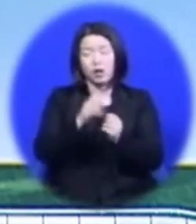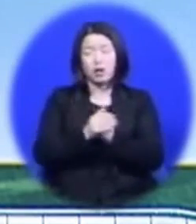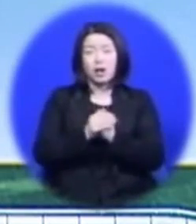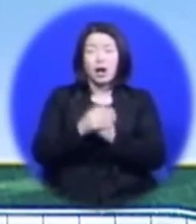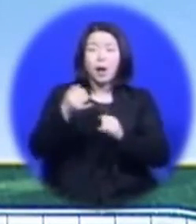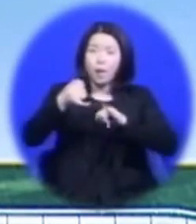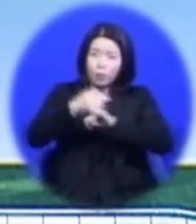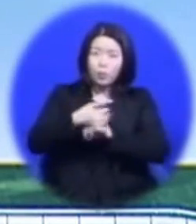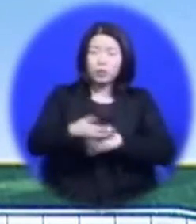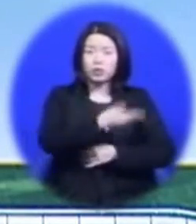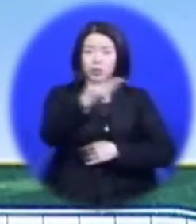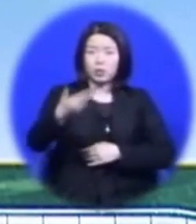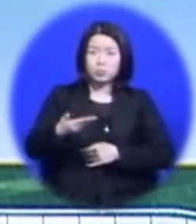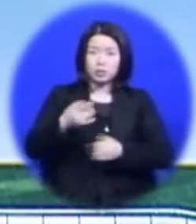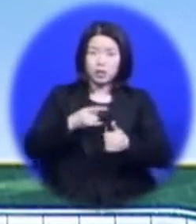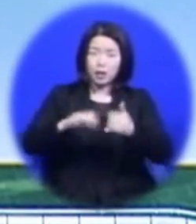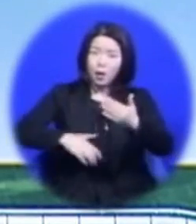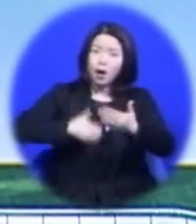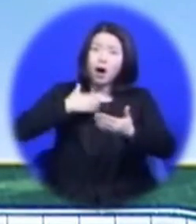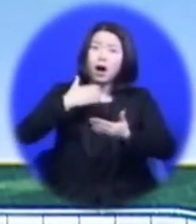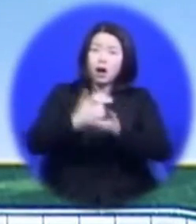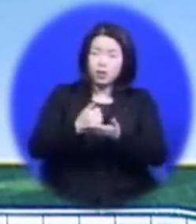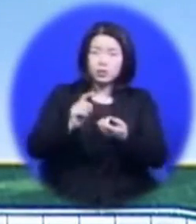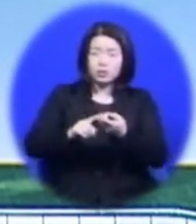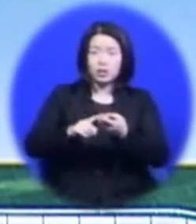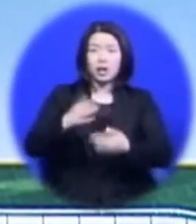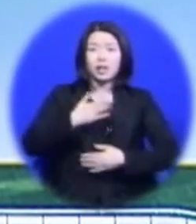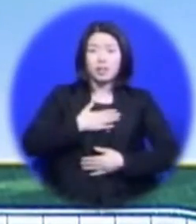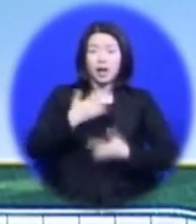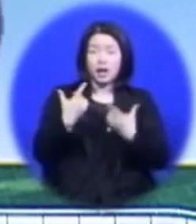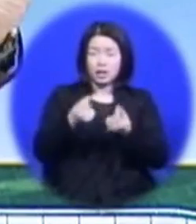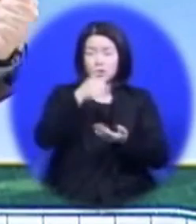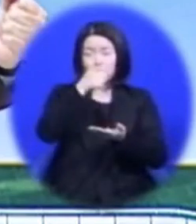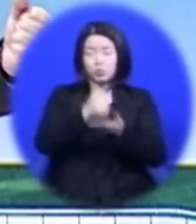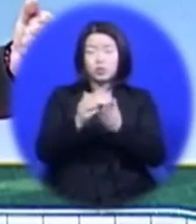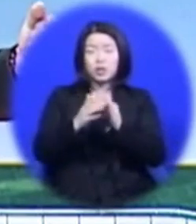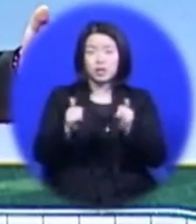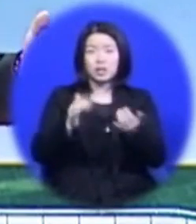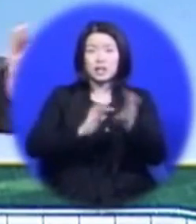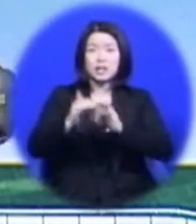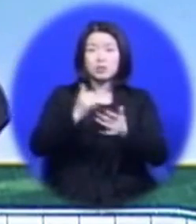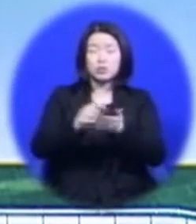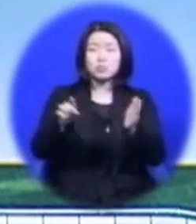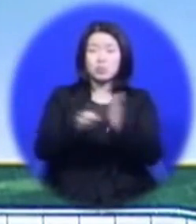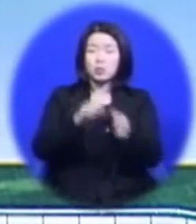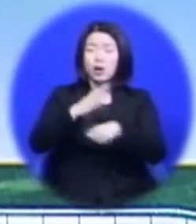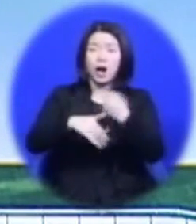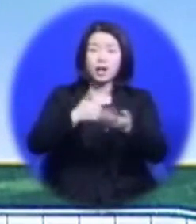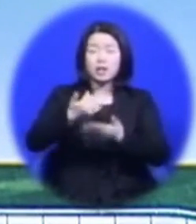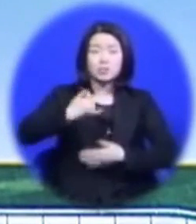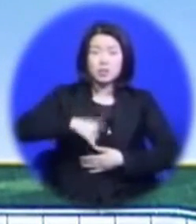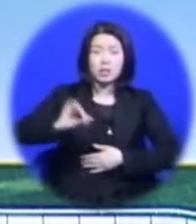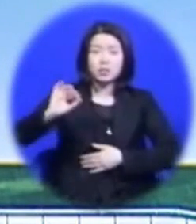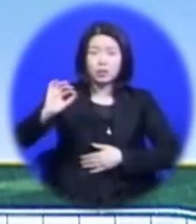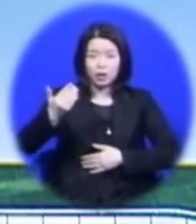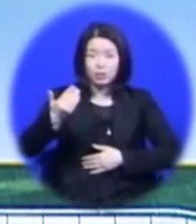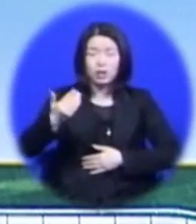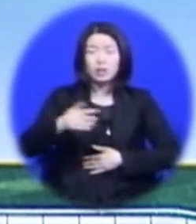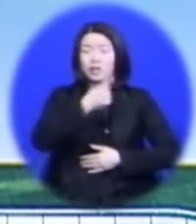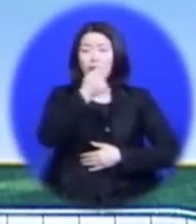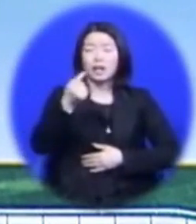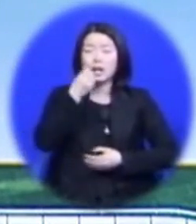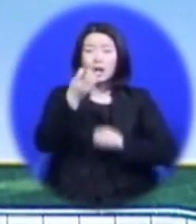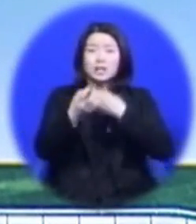여러분에게 감격스럽게 나 같은 죄인이 예수를 믿고 하나님 자녀가 되었습니다 이렇게 간증하게